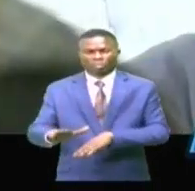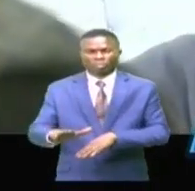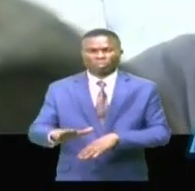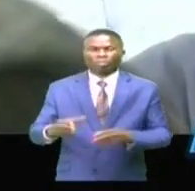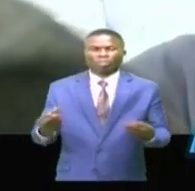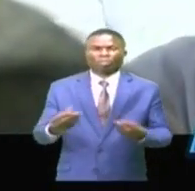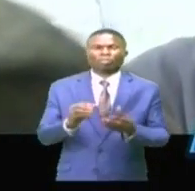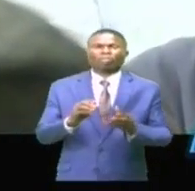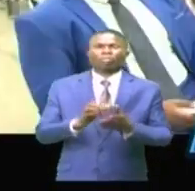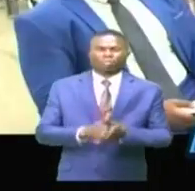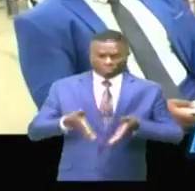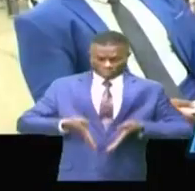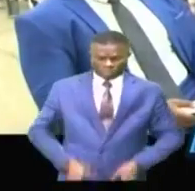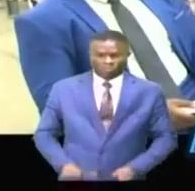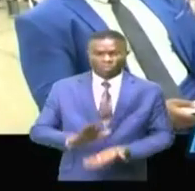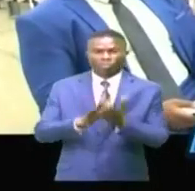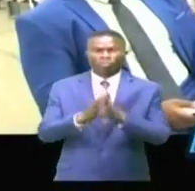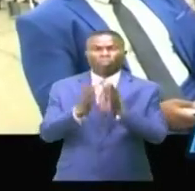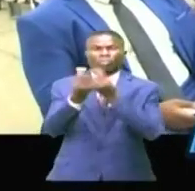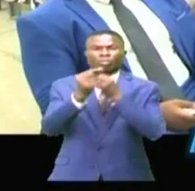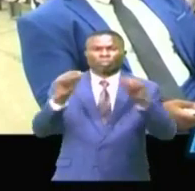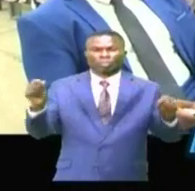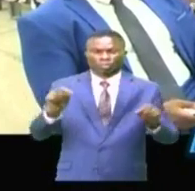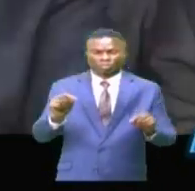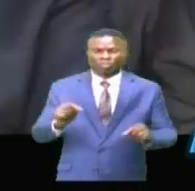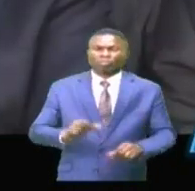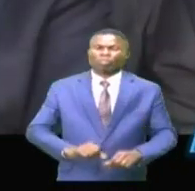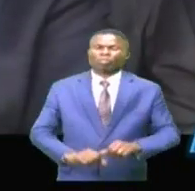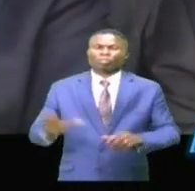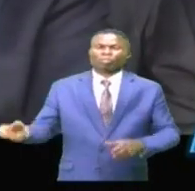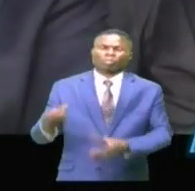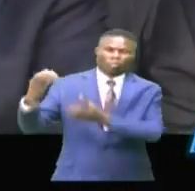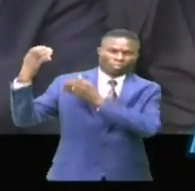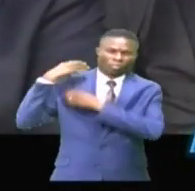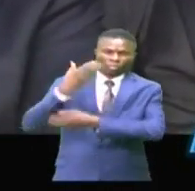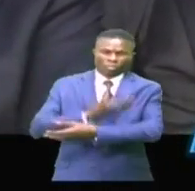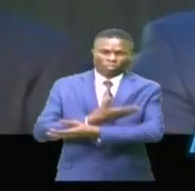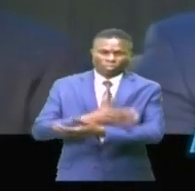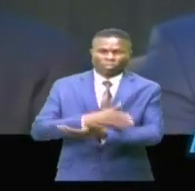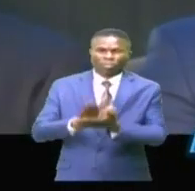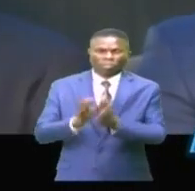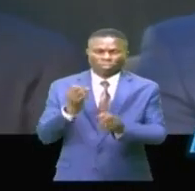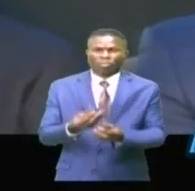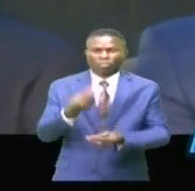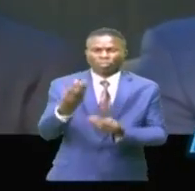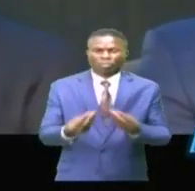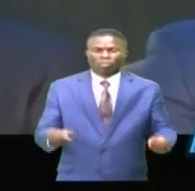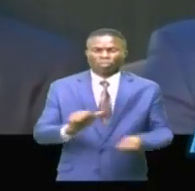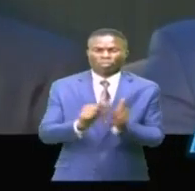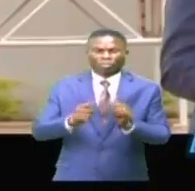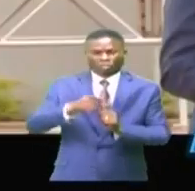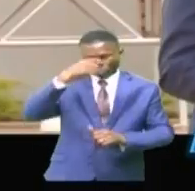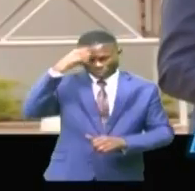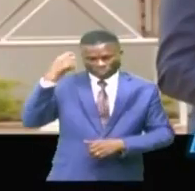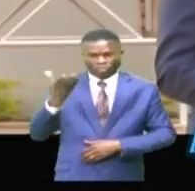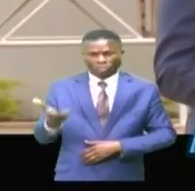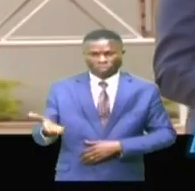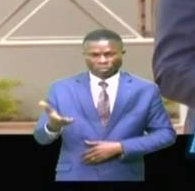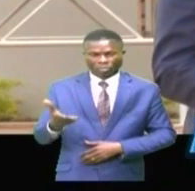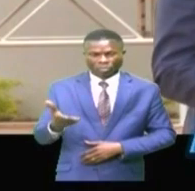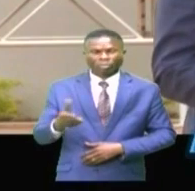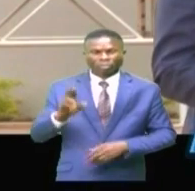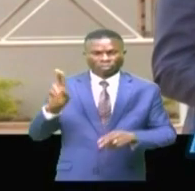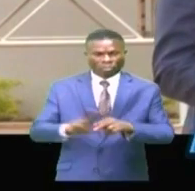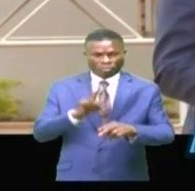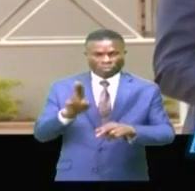la gratuité de la maternité et des soins du nouveau néant palier aux souffrances des moyens elle sera